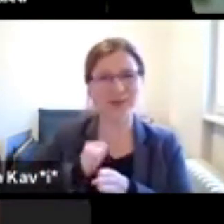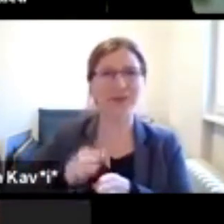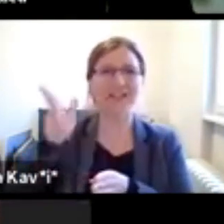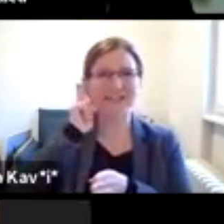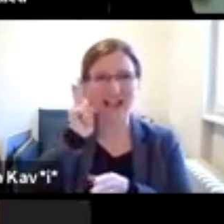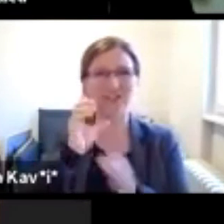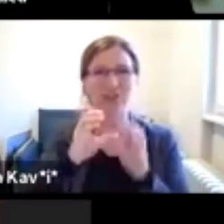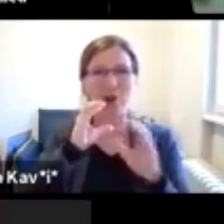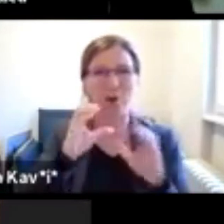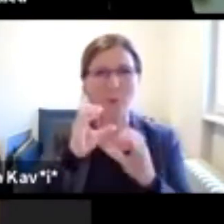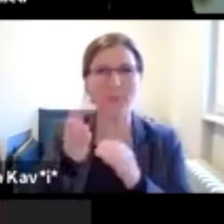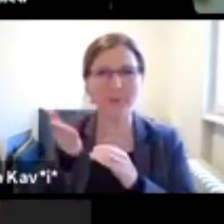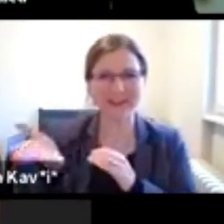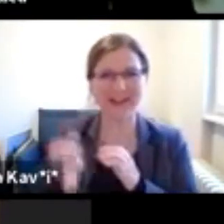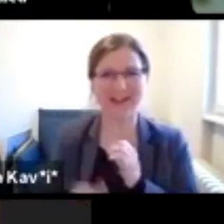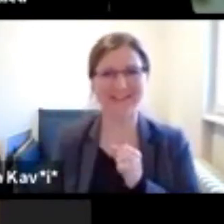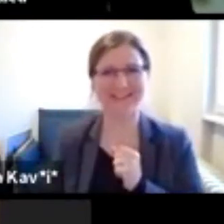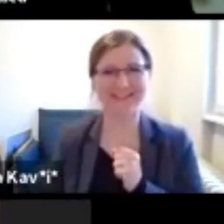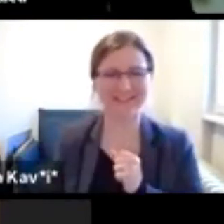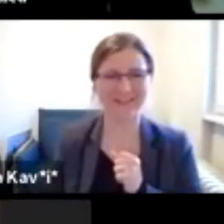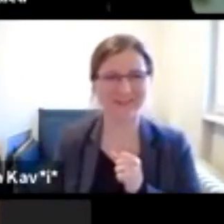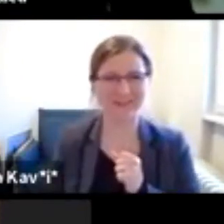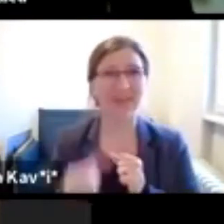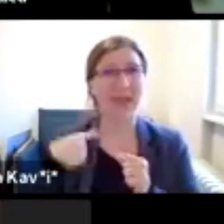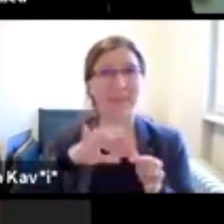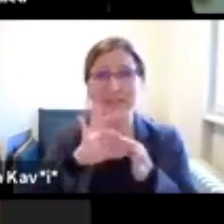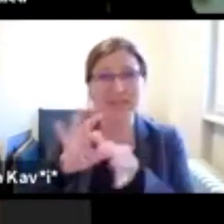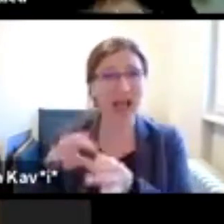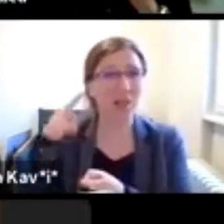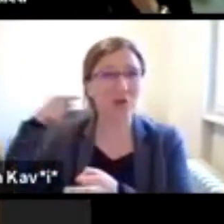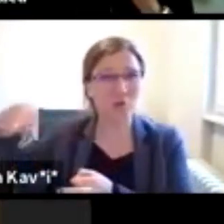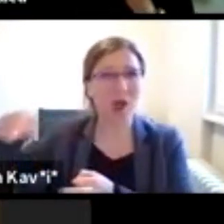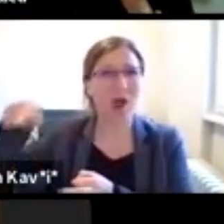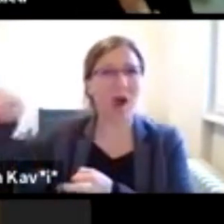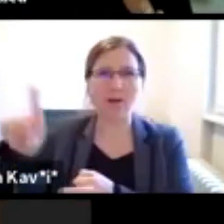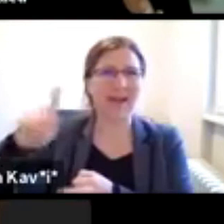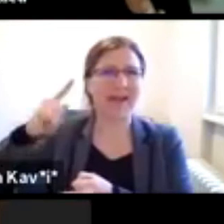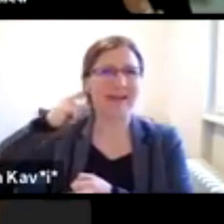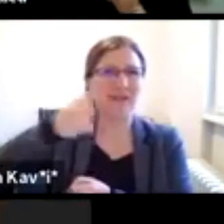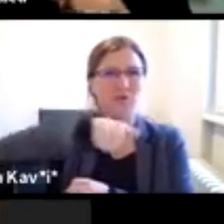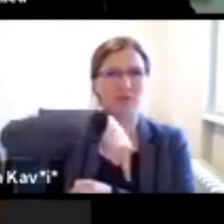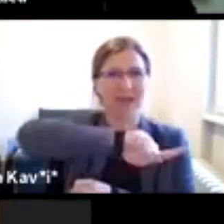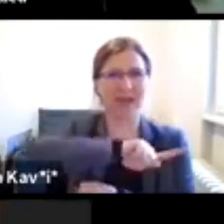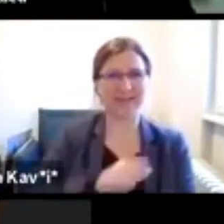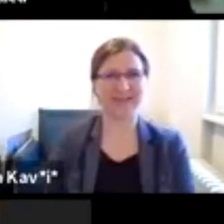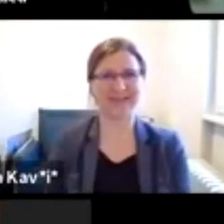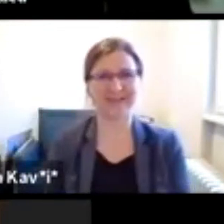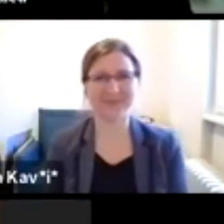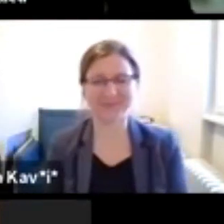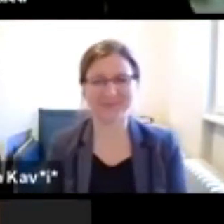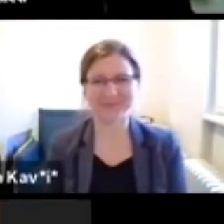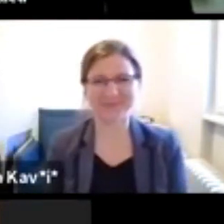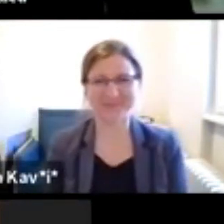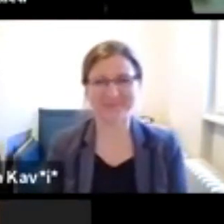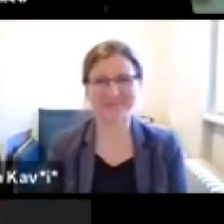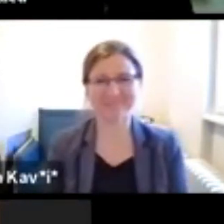komunikaciju, iako mi u non-stop čujemo, ali očito ona nas baš ne čuje. Nadam se da